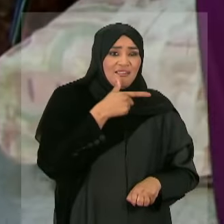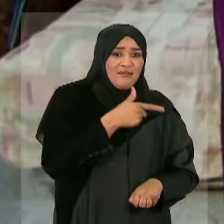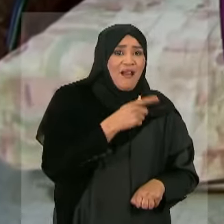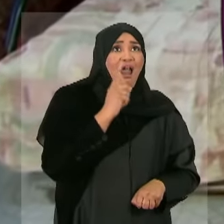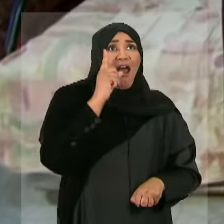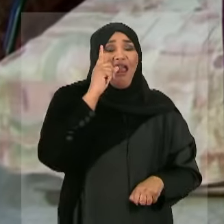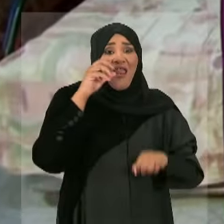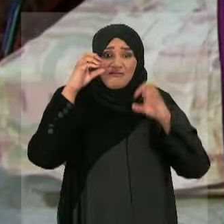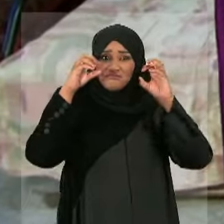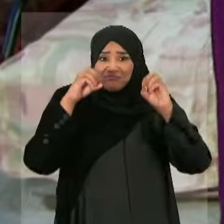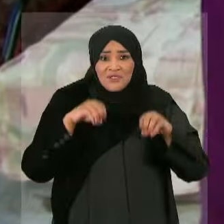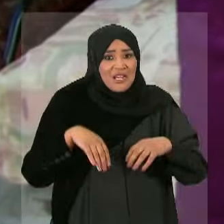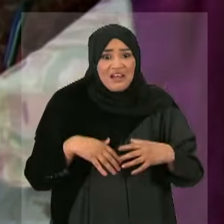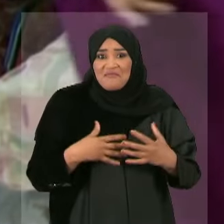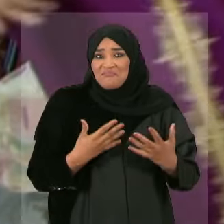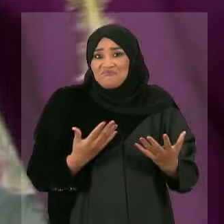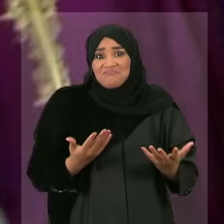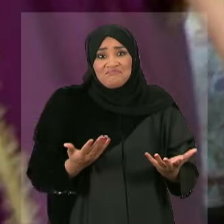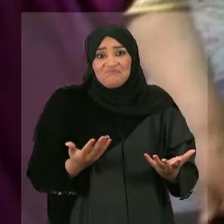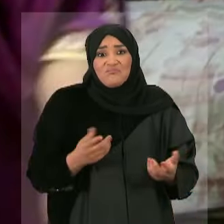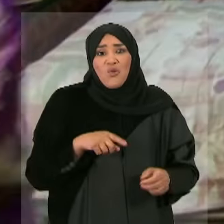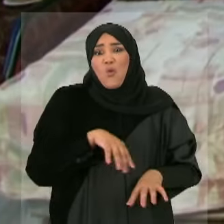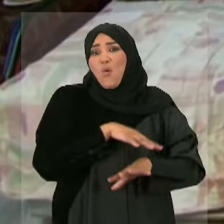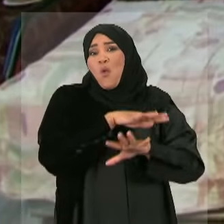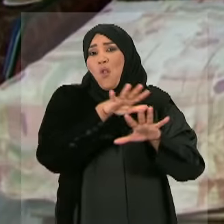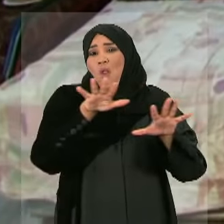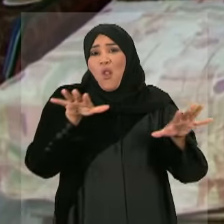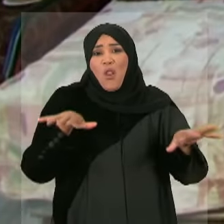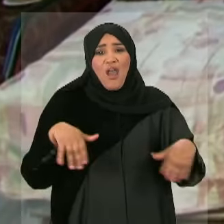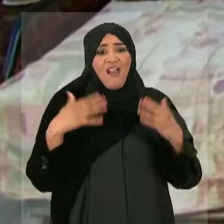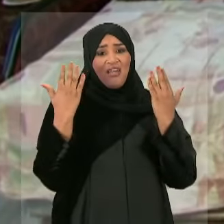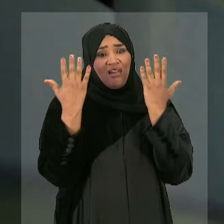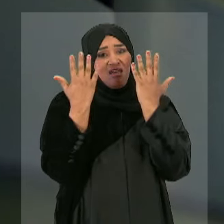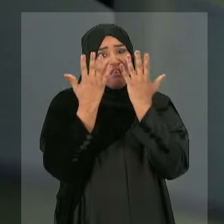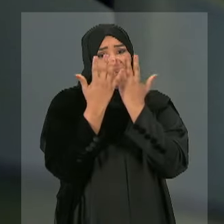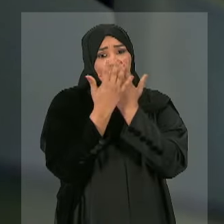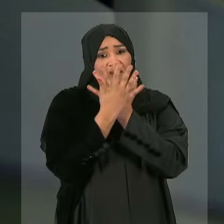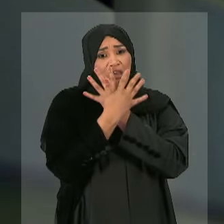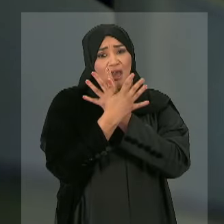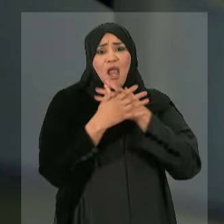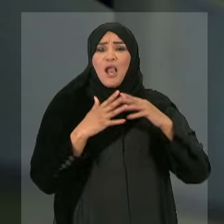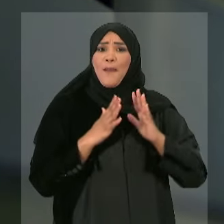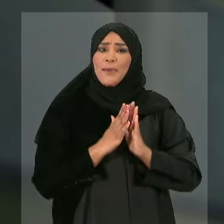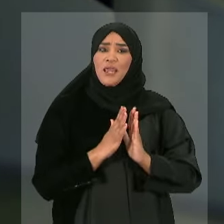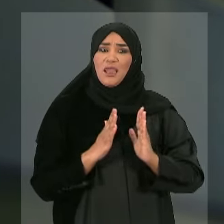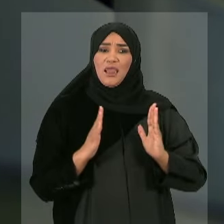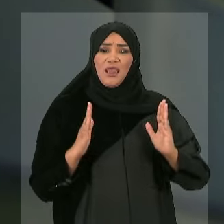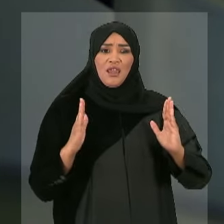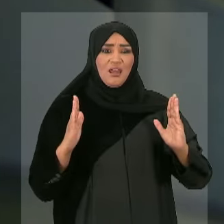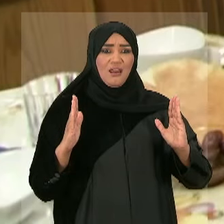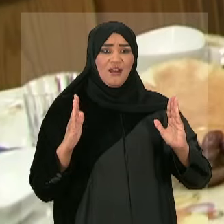الله من شيء إن أنتم إلا في ضلال